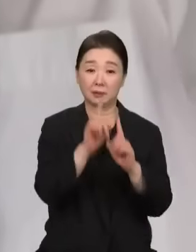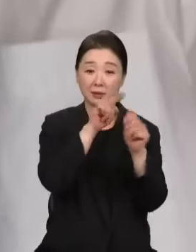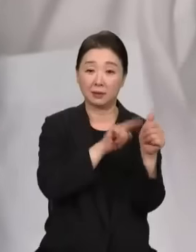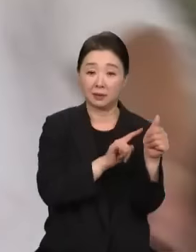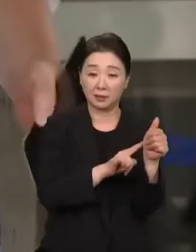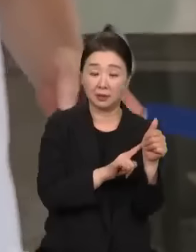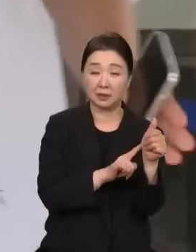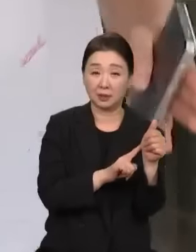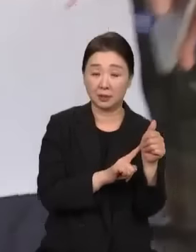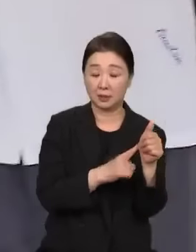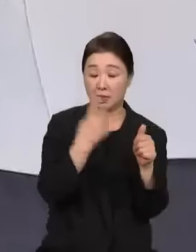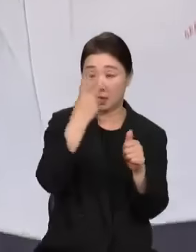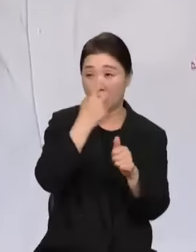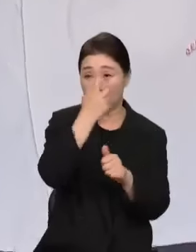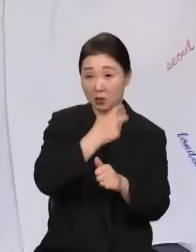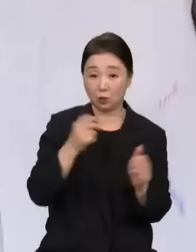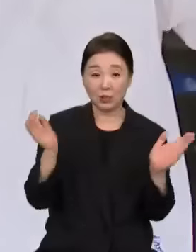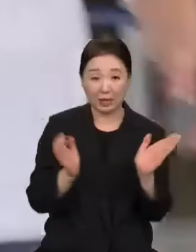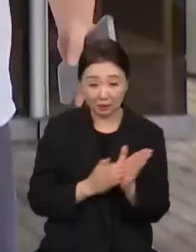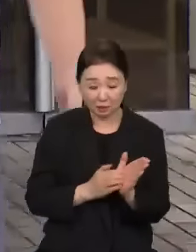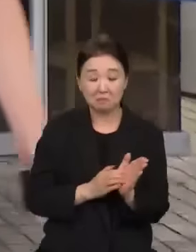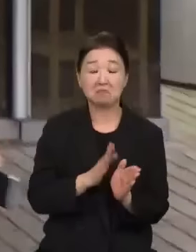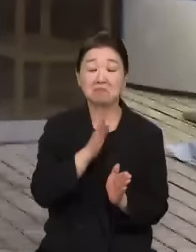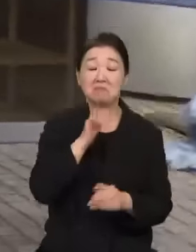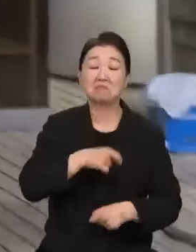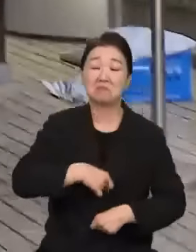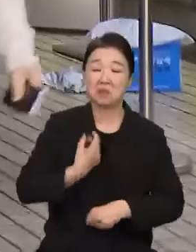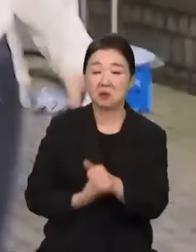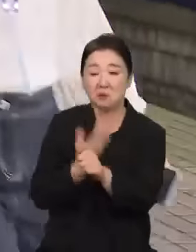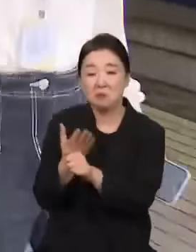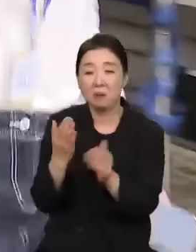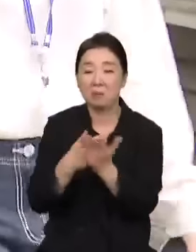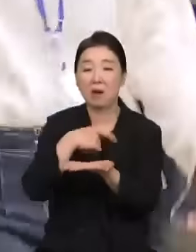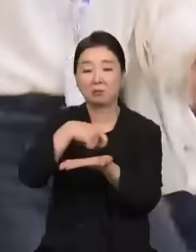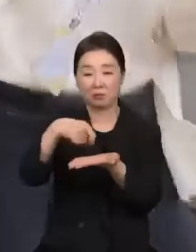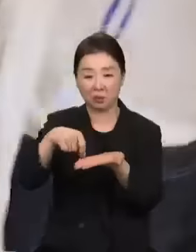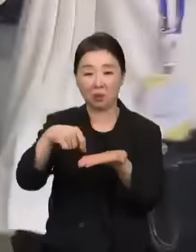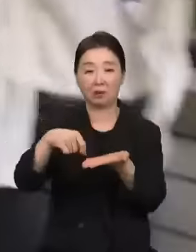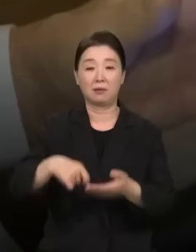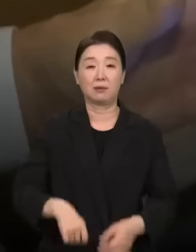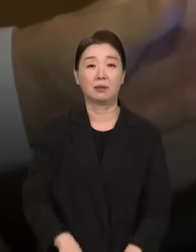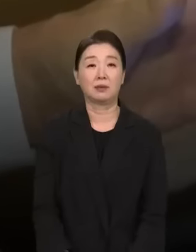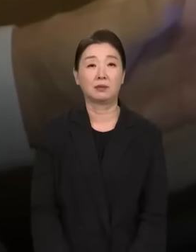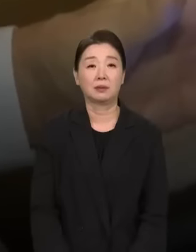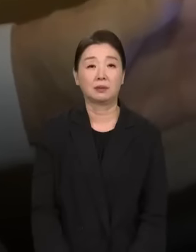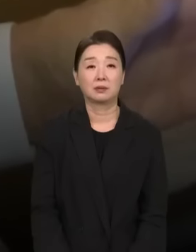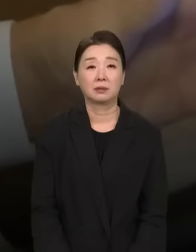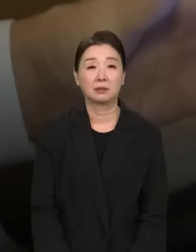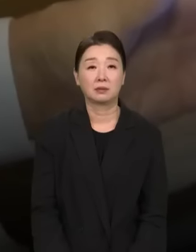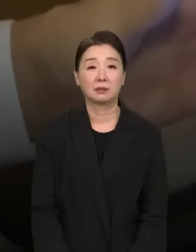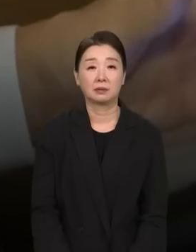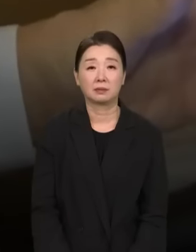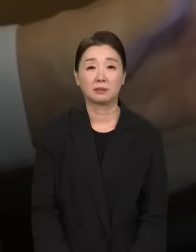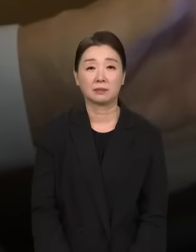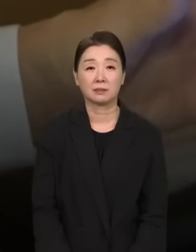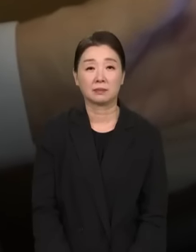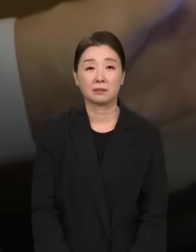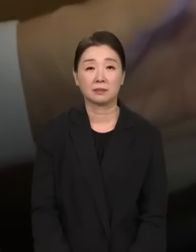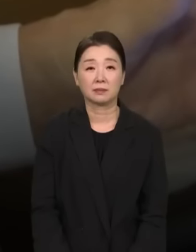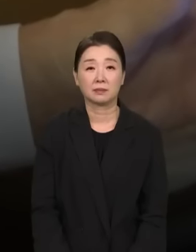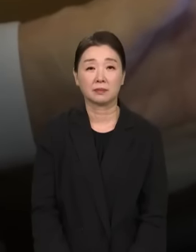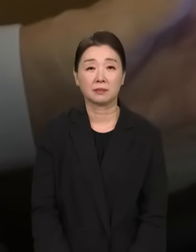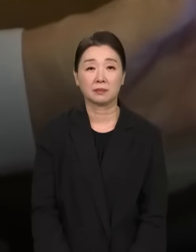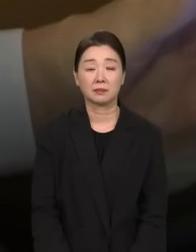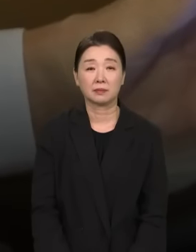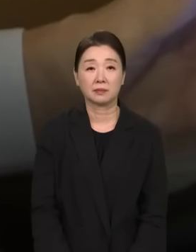검찰조사를 마친 뒤 사실대로 진술했다 조서에 서명한 것으로 알려졌습니다 JTBC 연지환